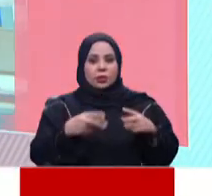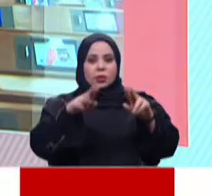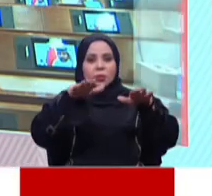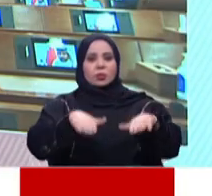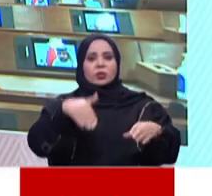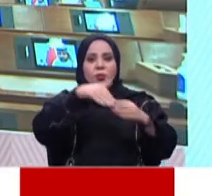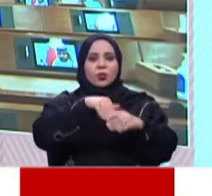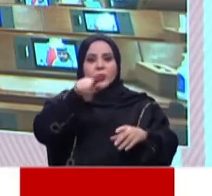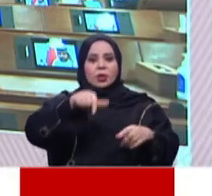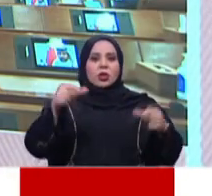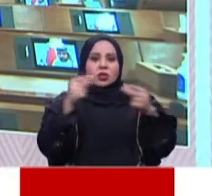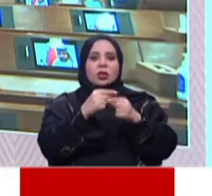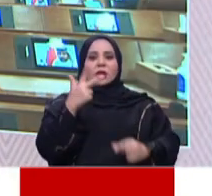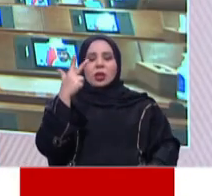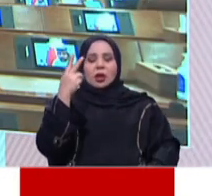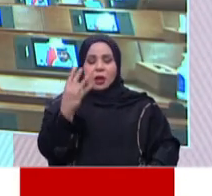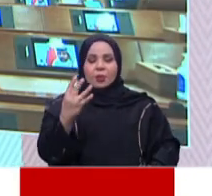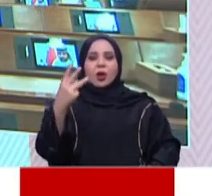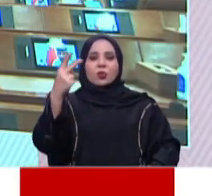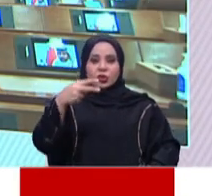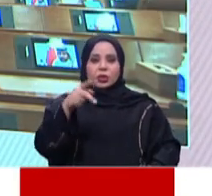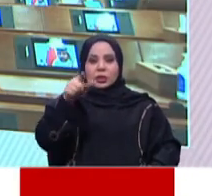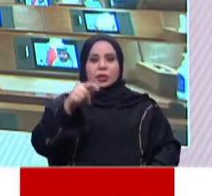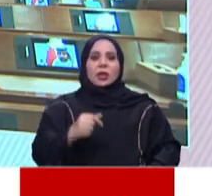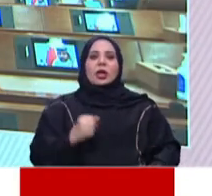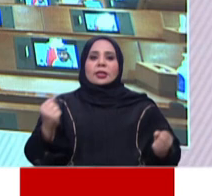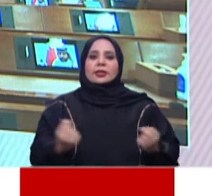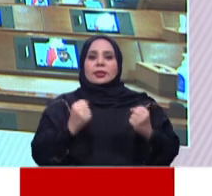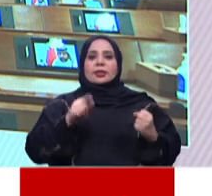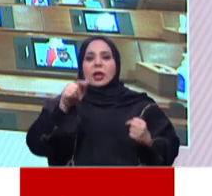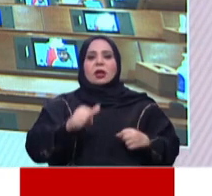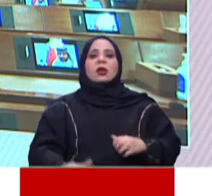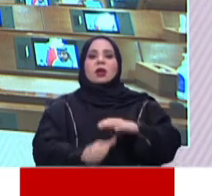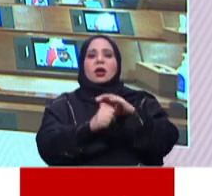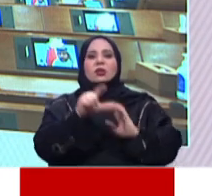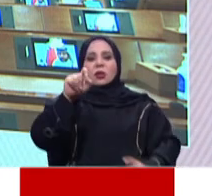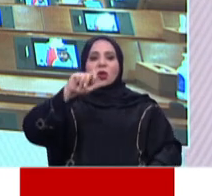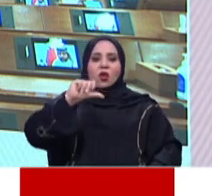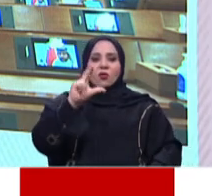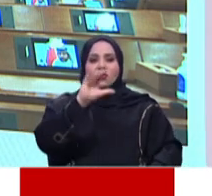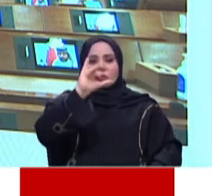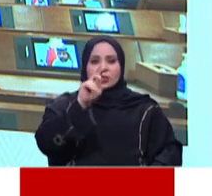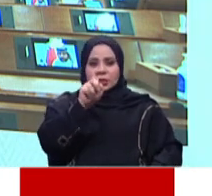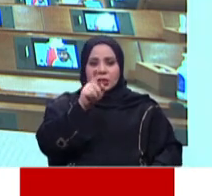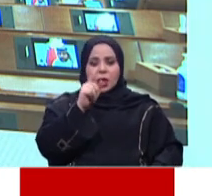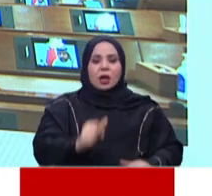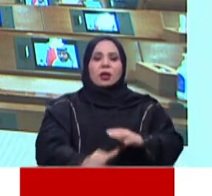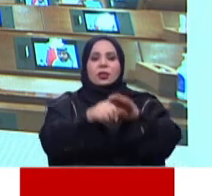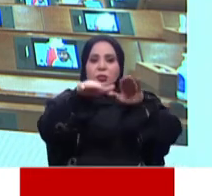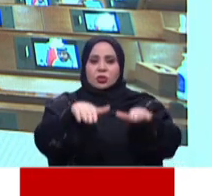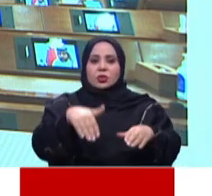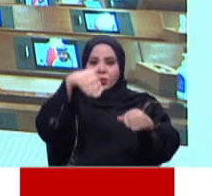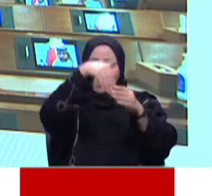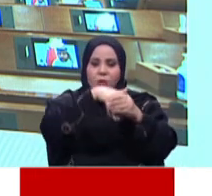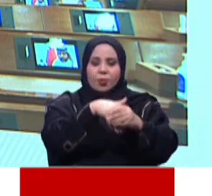عقد مجلس النواب جلسته 24 من دور الانعقاد الحالي برئاسة معالي السيدة فوزية بنت عبد الله زينل